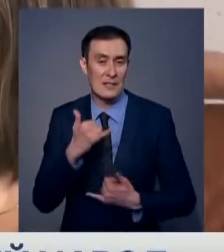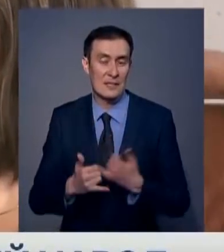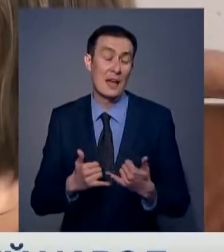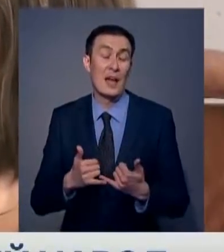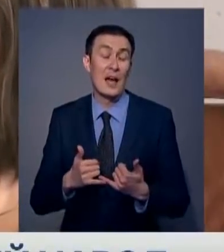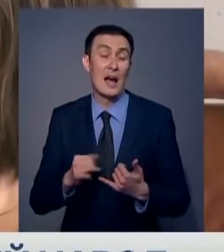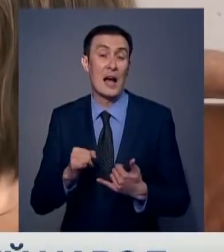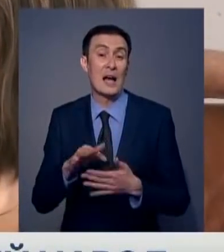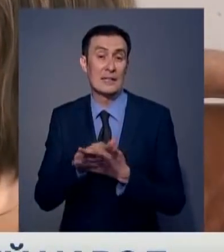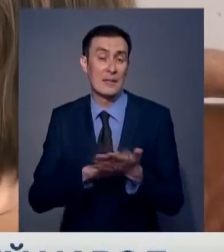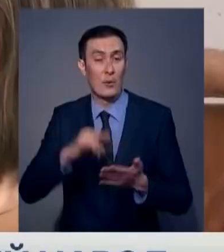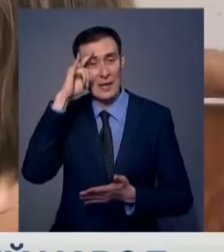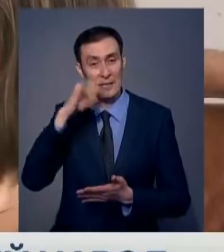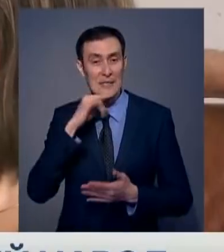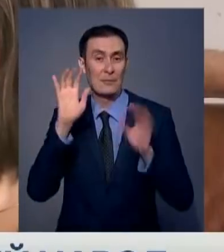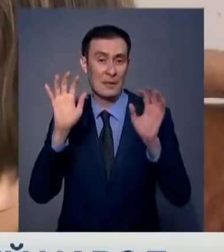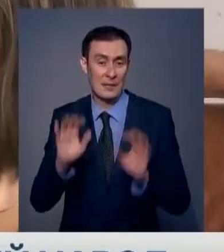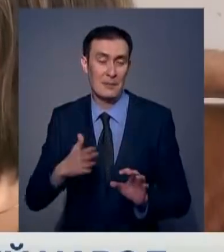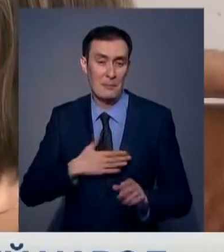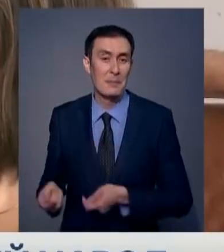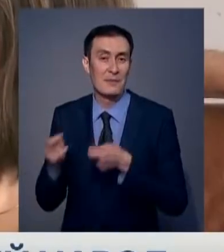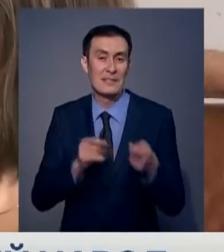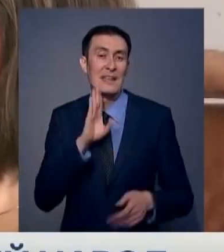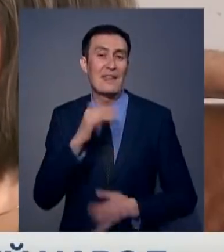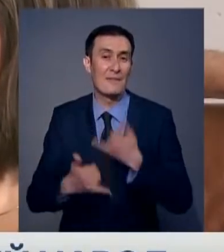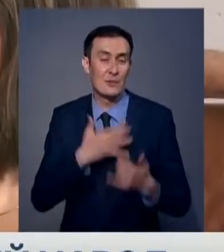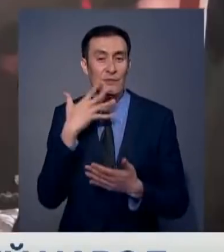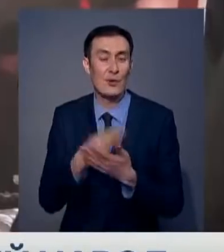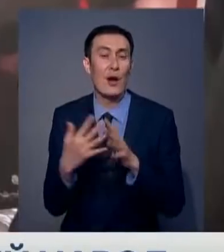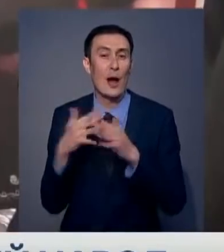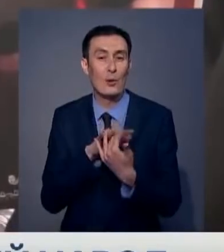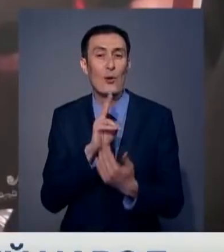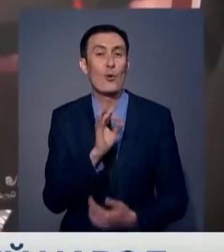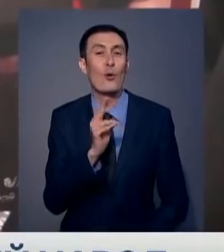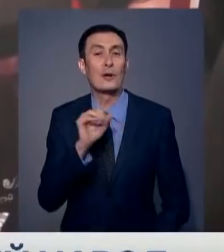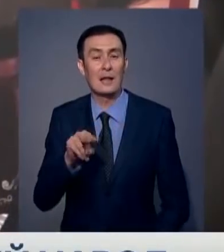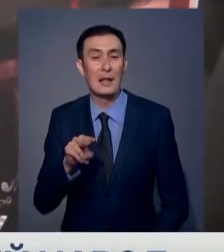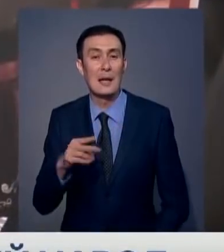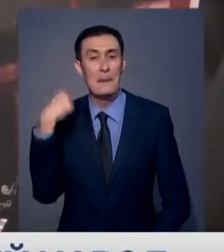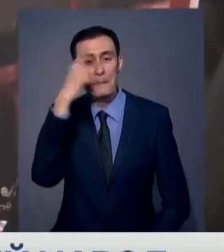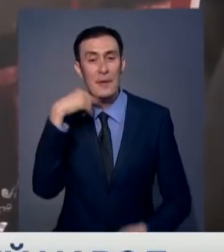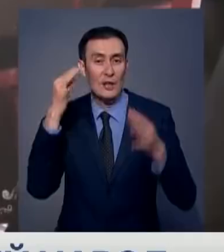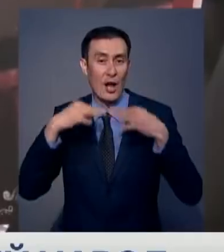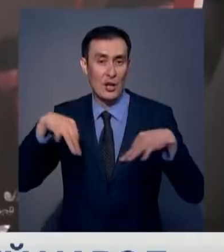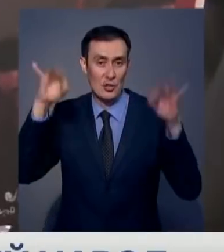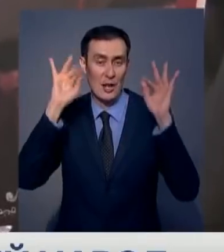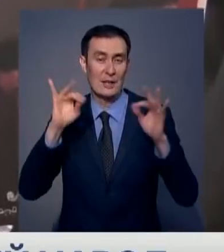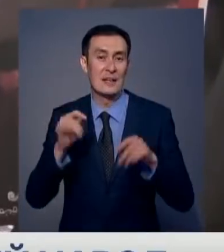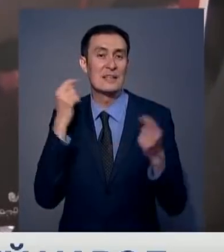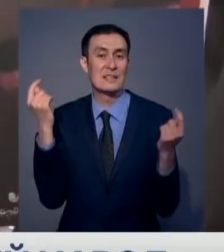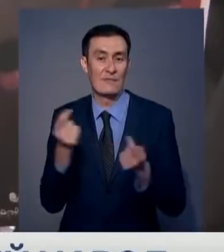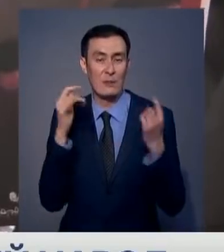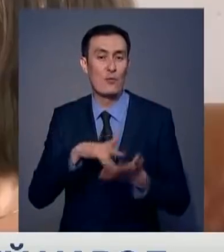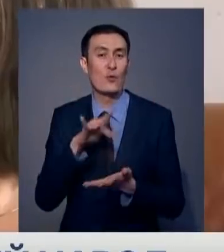Узату, а затем, по казахским традициям, мы привезли невесту в свой аул Коктал. Обряд Беташар и свадьбу мы провели в